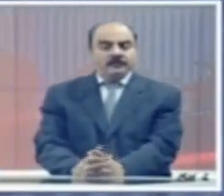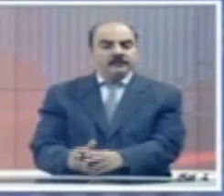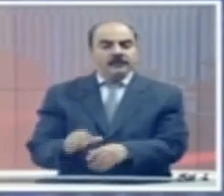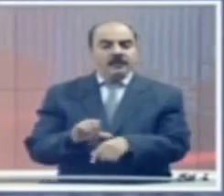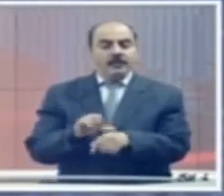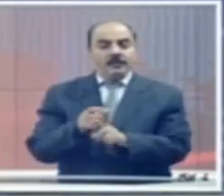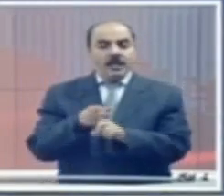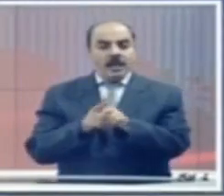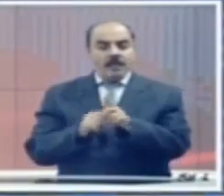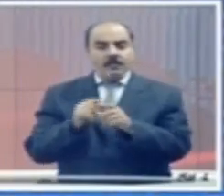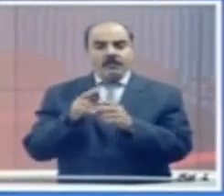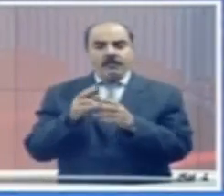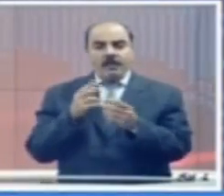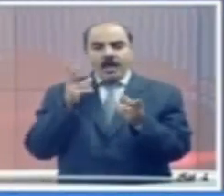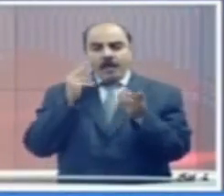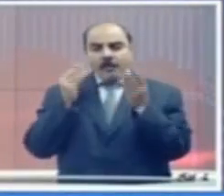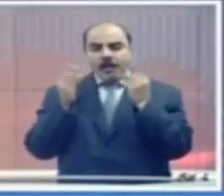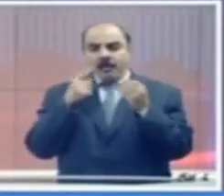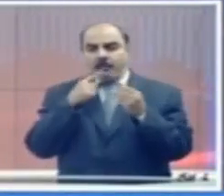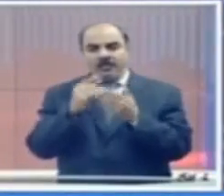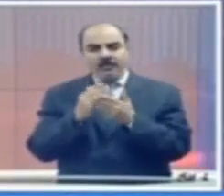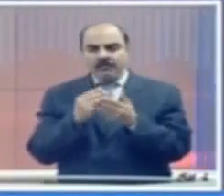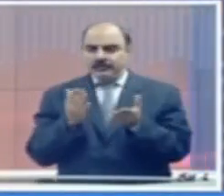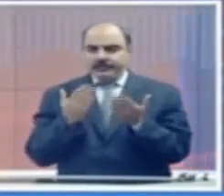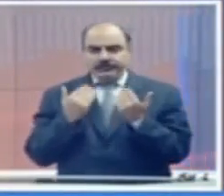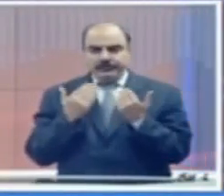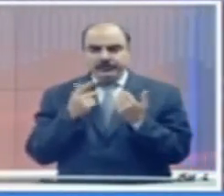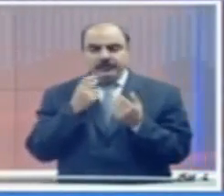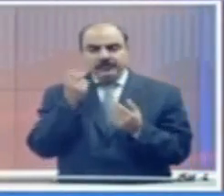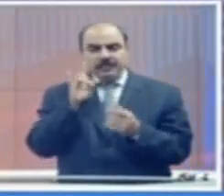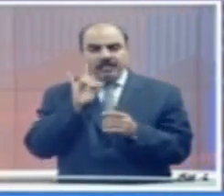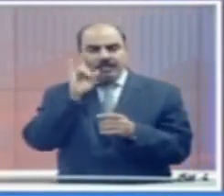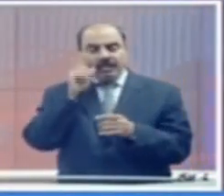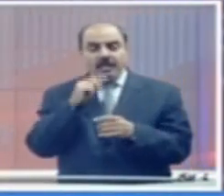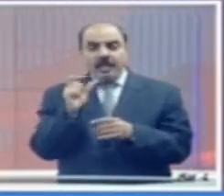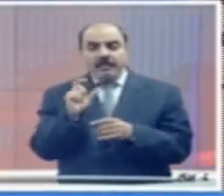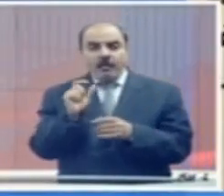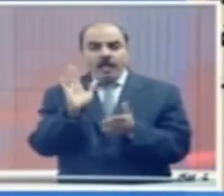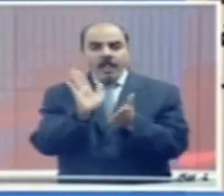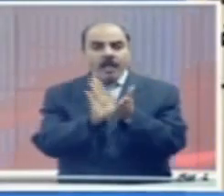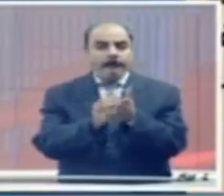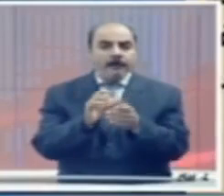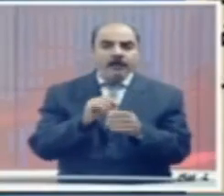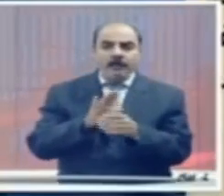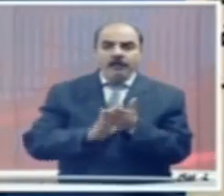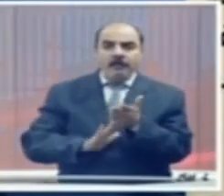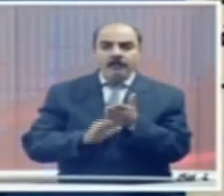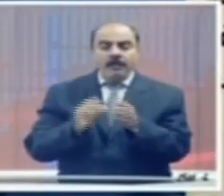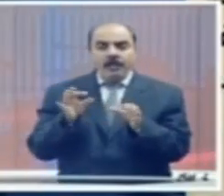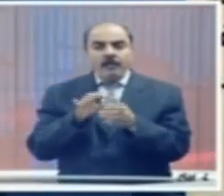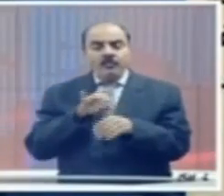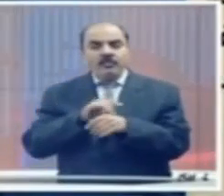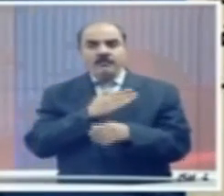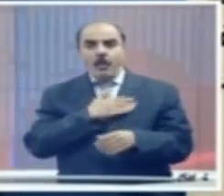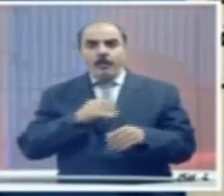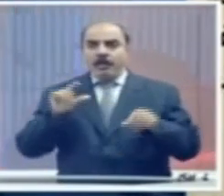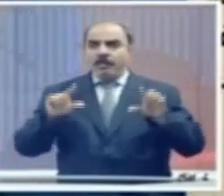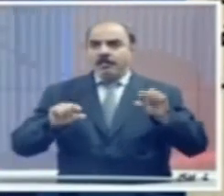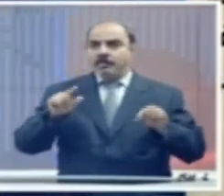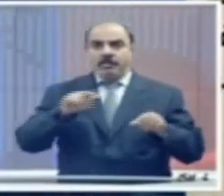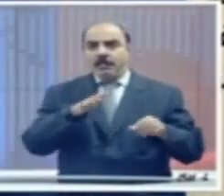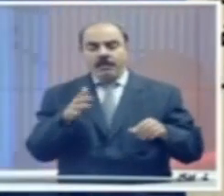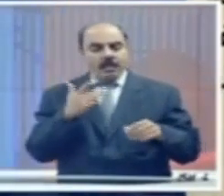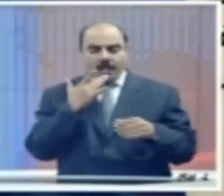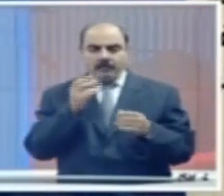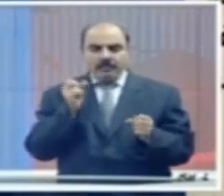نفى المركز الإعلامي لمجلس الوزراء ما تردد بشأن وجود نقص في أدوية الأمراض المزمنة بمستشفيات منظومة التأمين